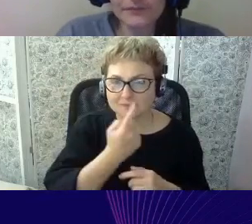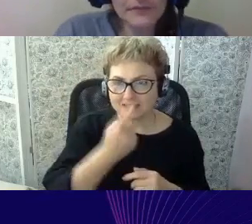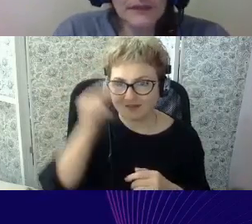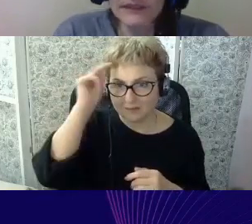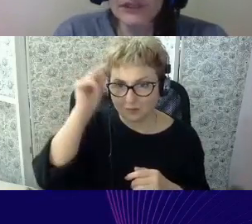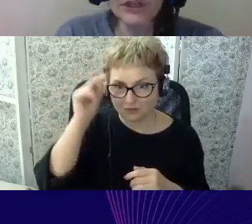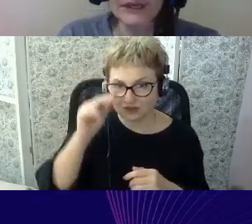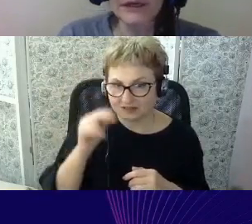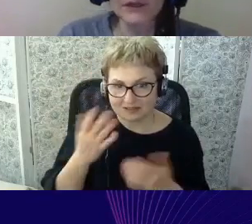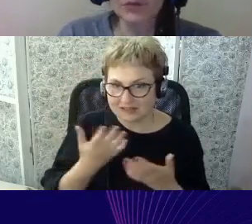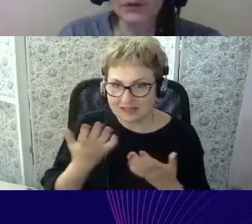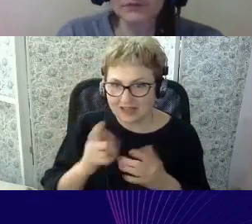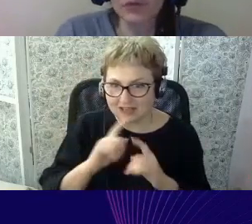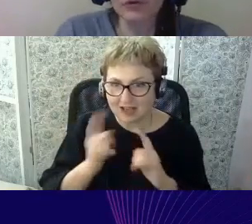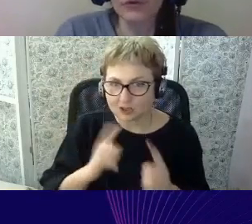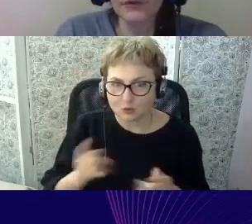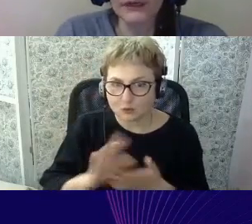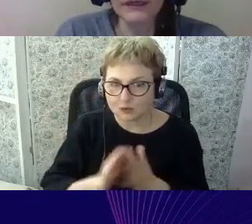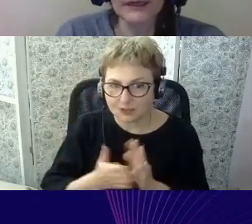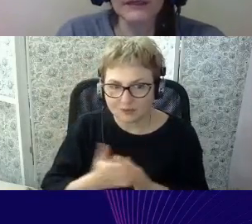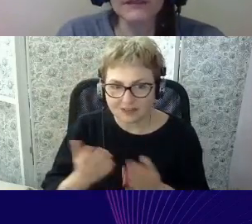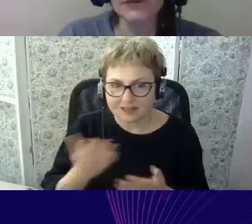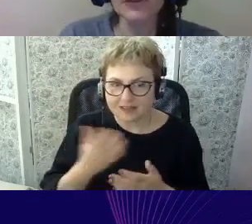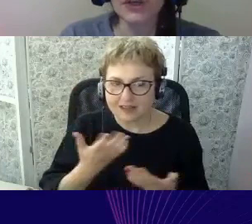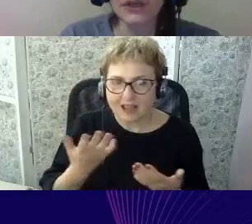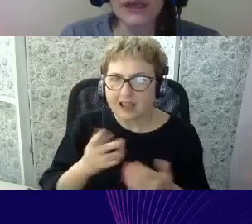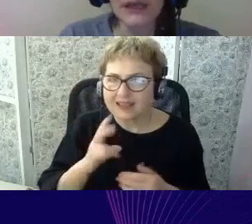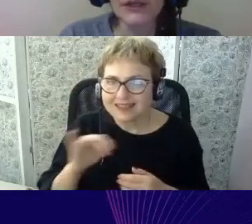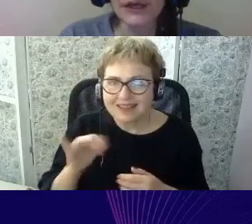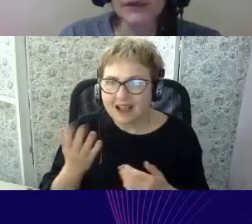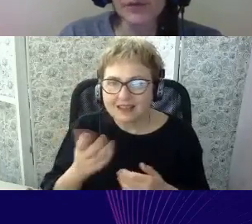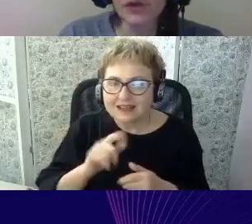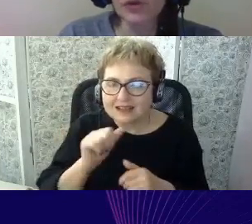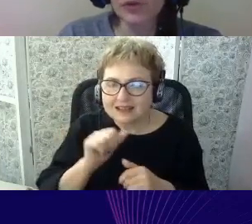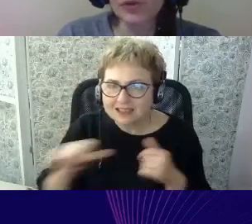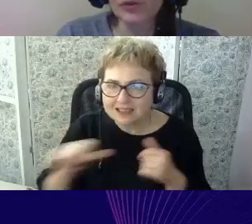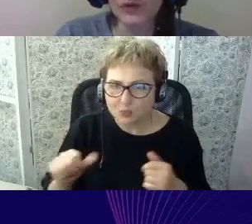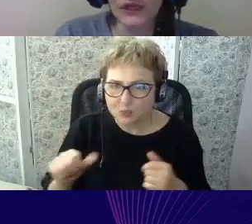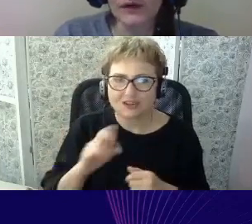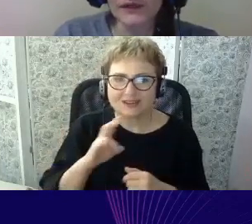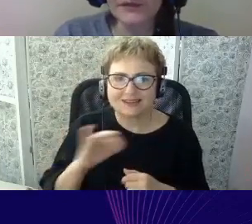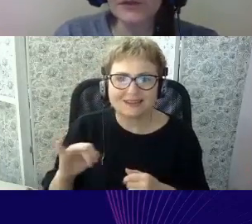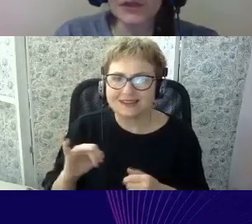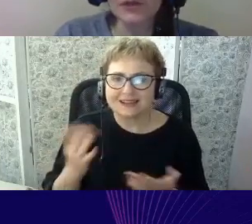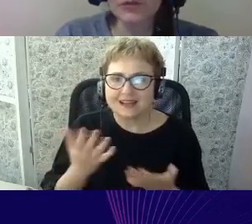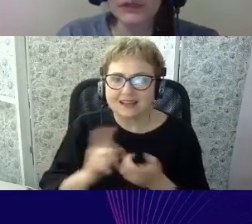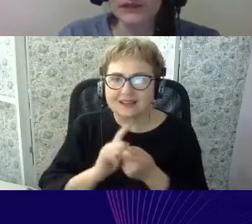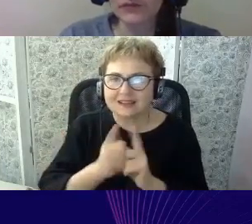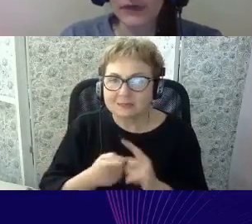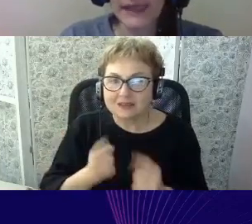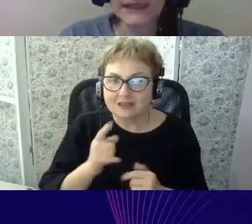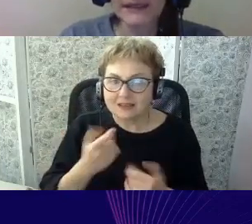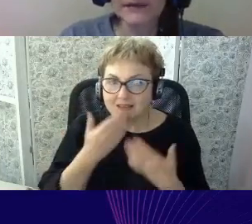обучению. Значит, никаких особых условий, да, никаких исключений, никаких, по большому счету, изменений